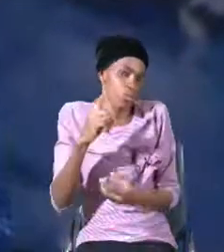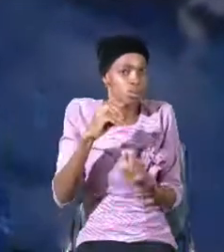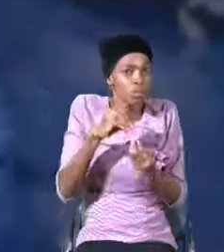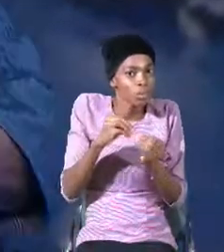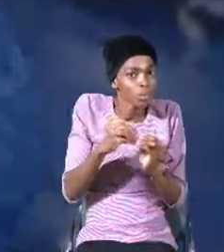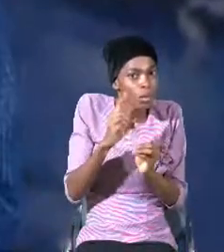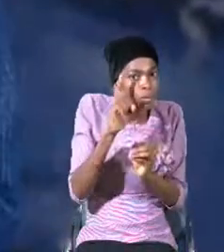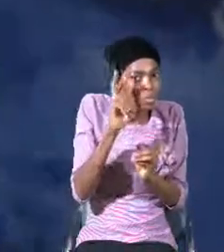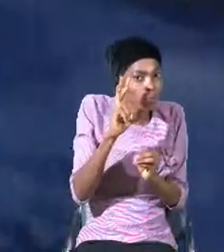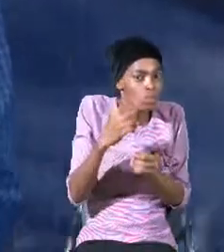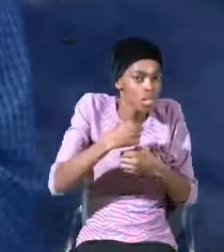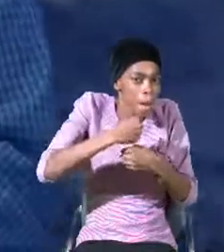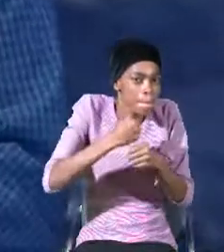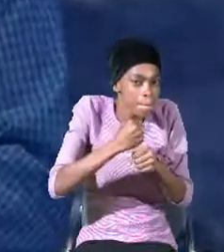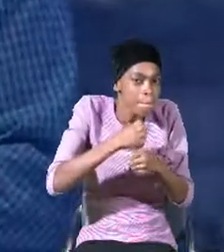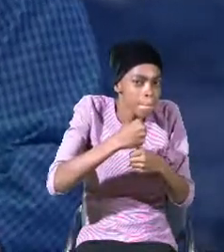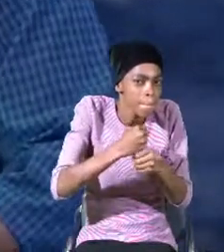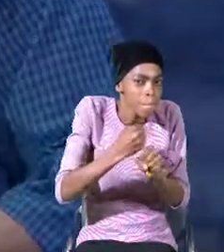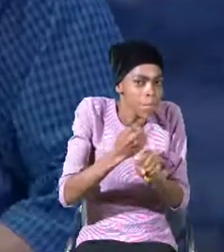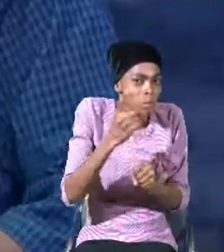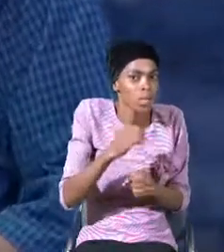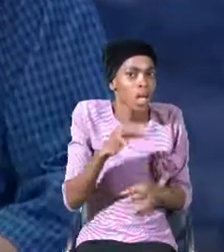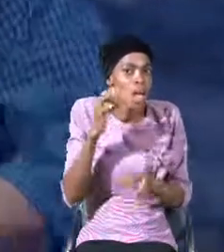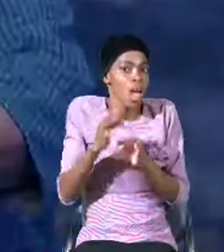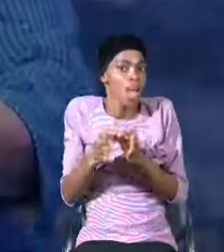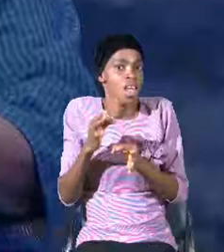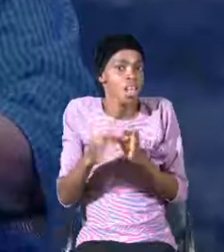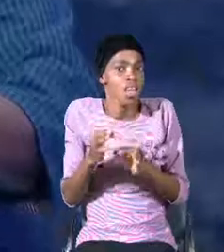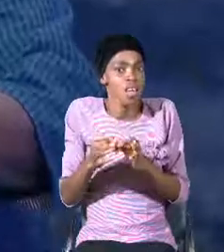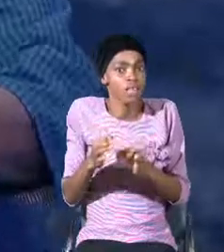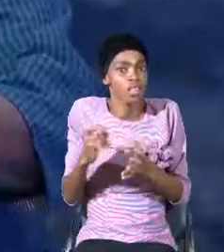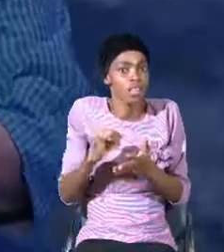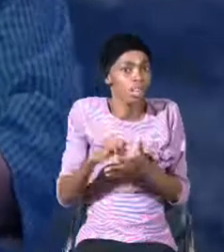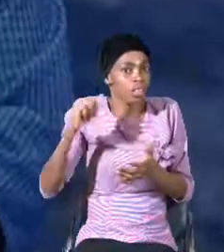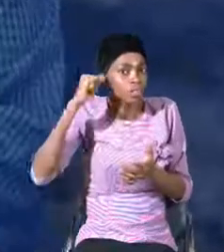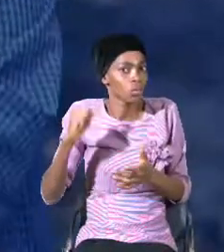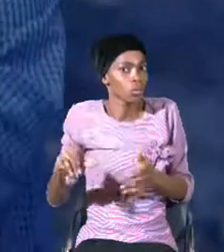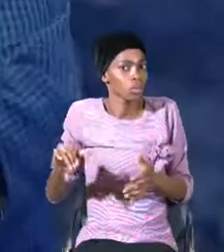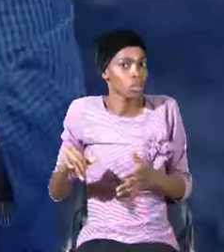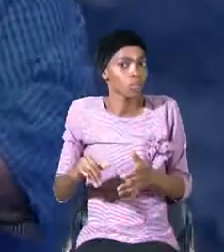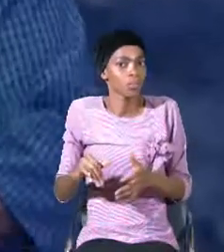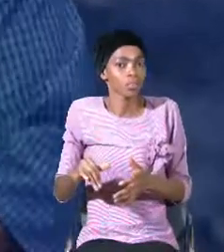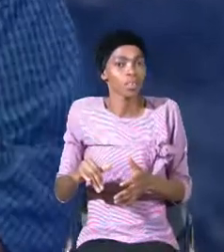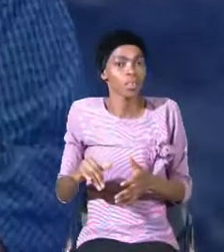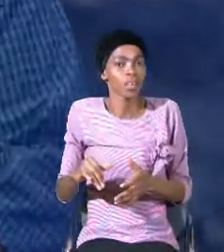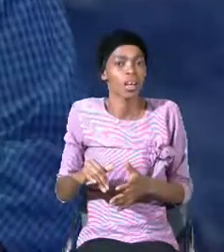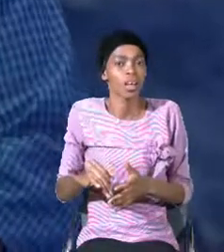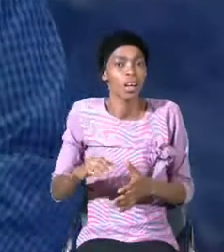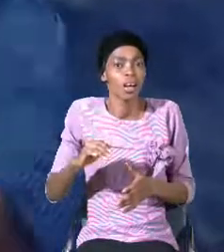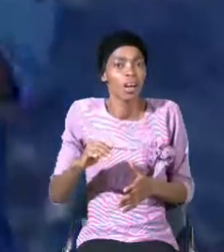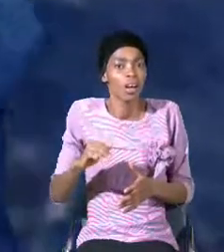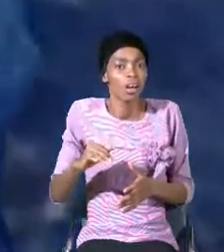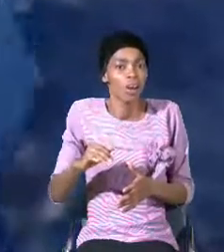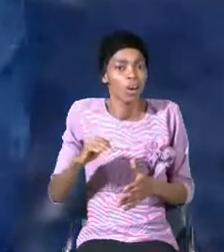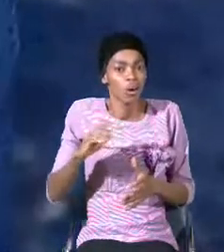si le fer demeure comme ça, sans passer par le feu pour être fondu, tu ne peux pas le modeler